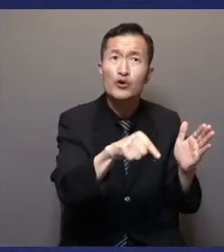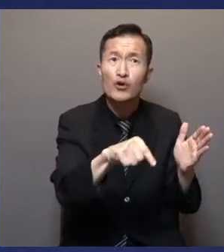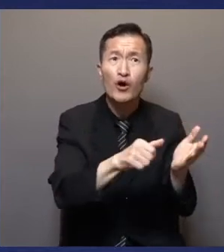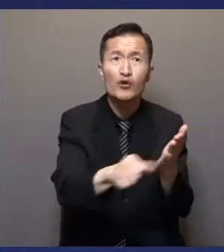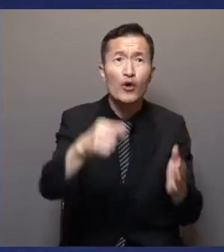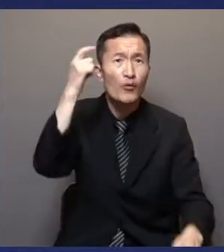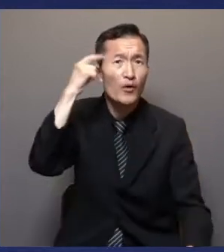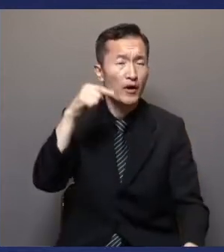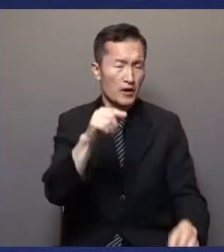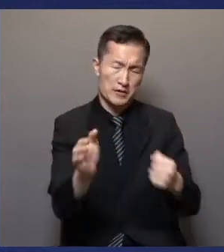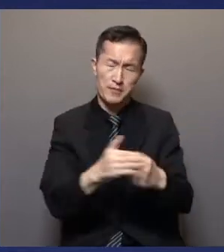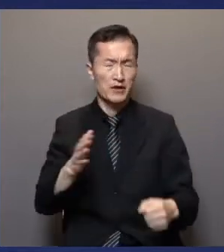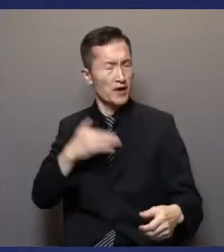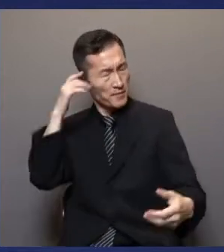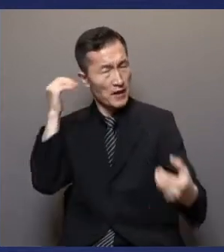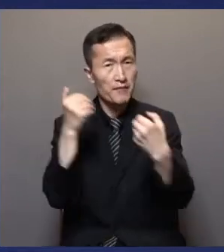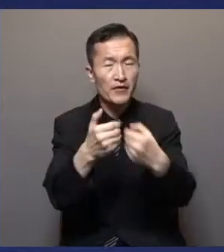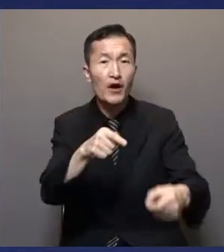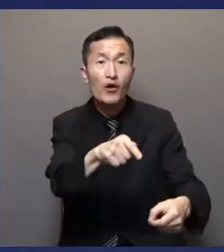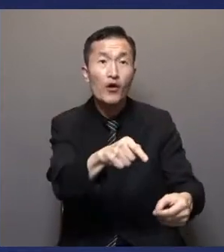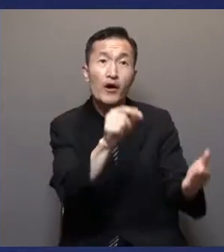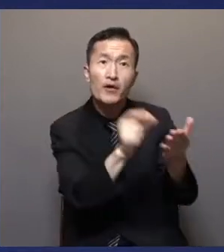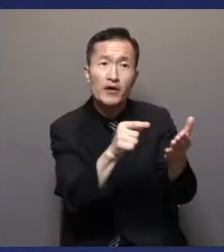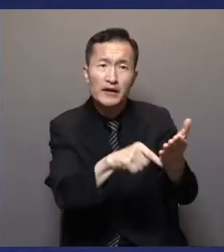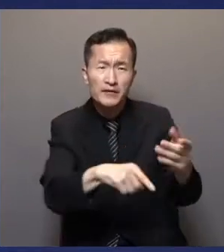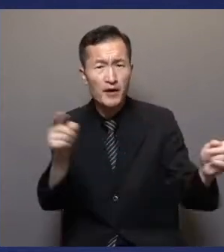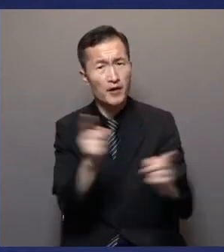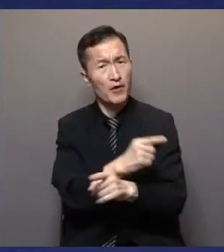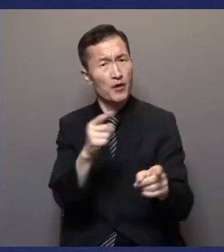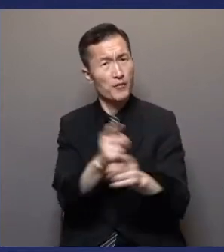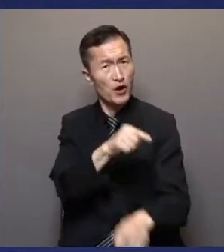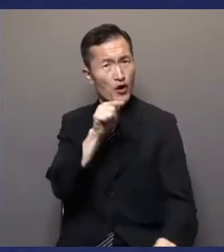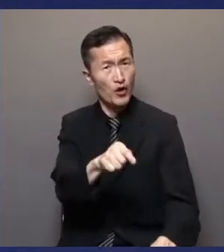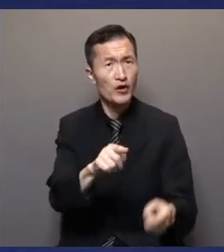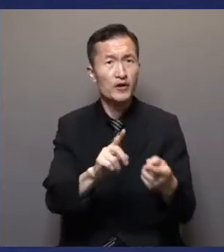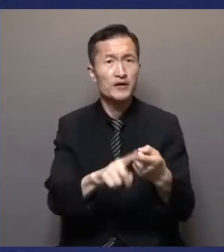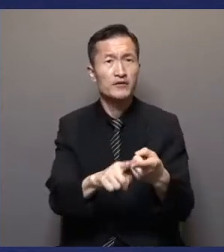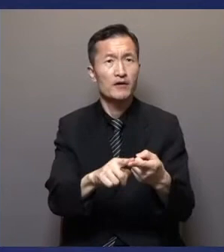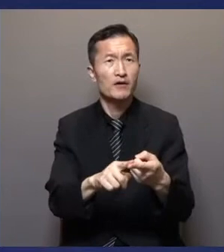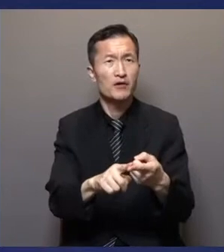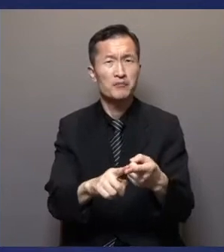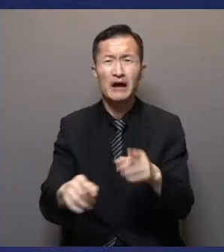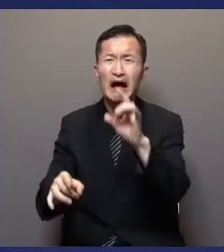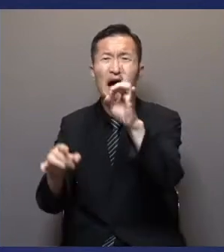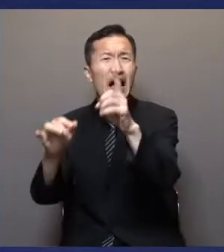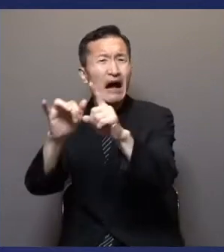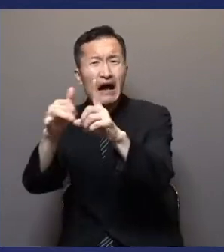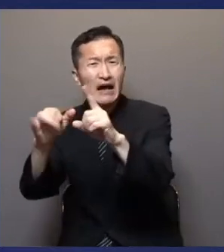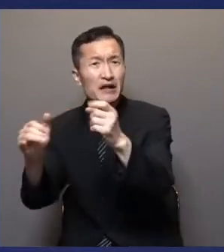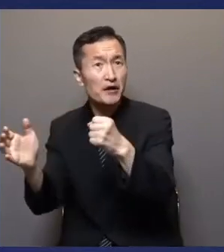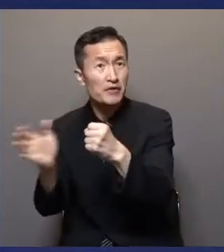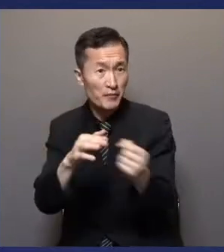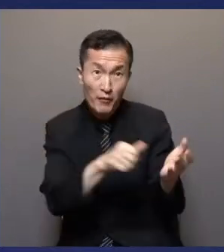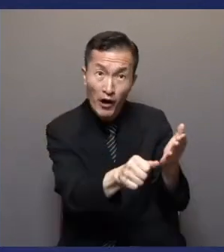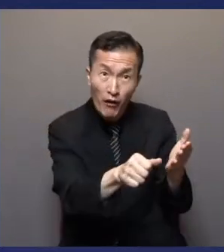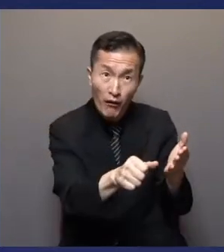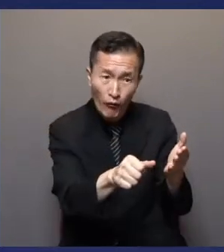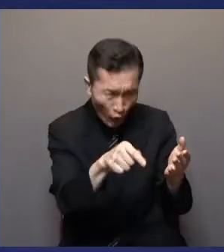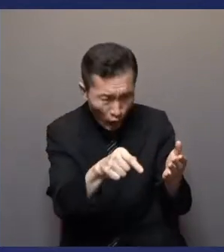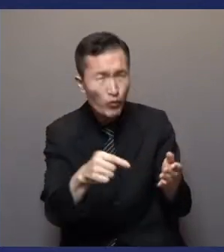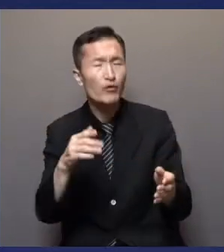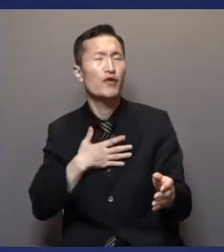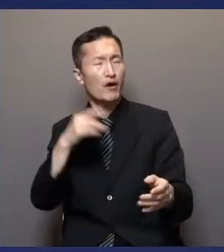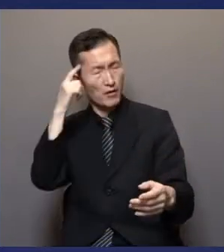결연히 반대합니다. 행여라도 이 조항에 대한 개정 이유가 어떤 한 사람 때문이라면 더더욱 반대합니다. 그것이